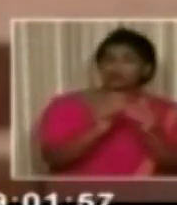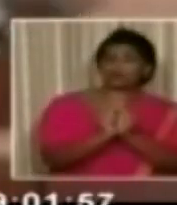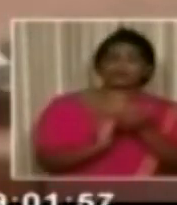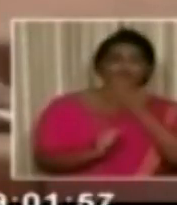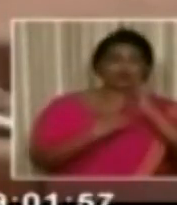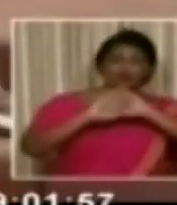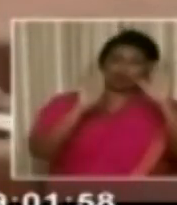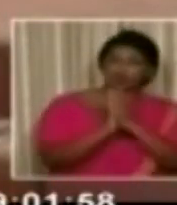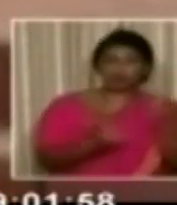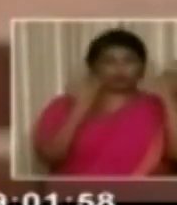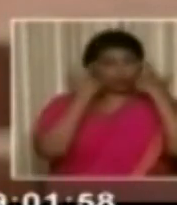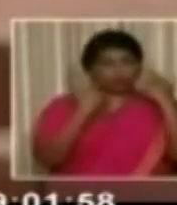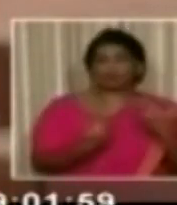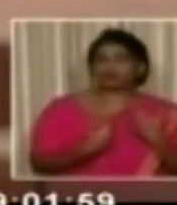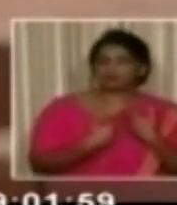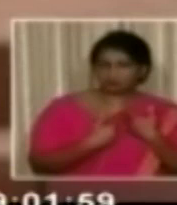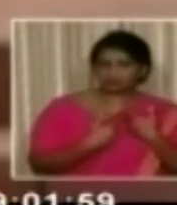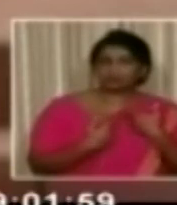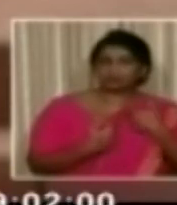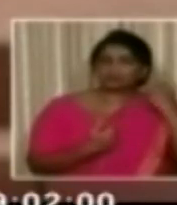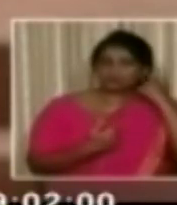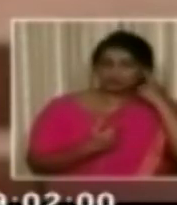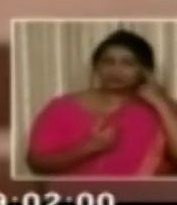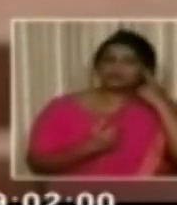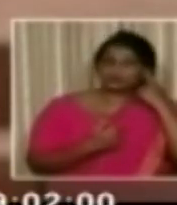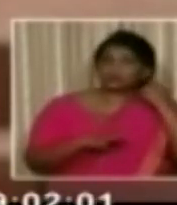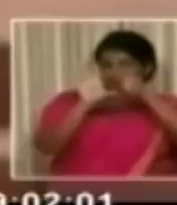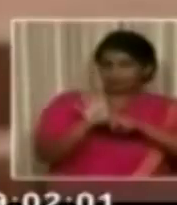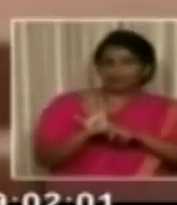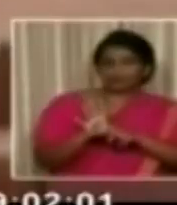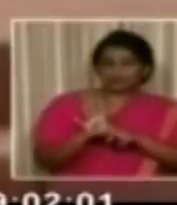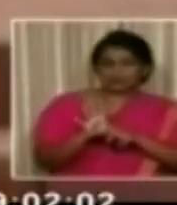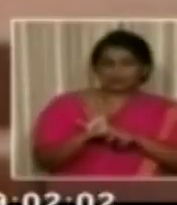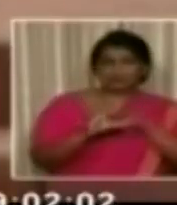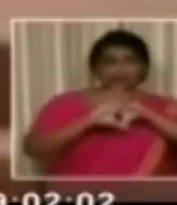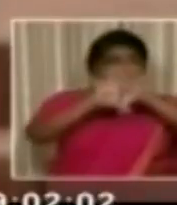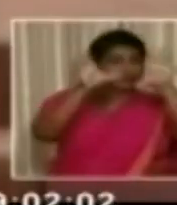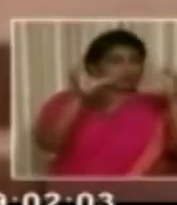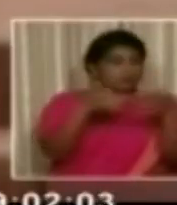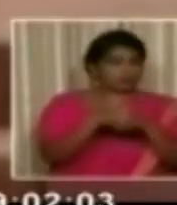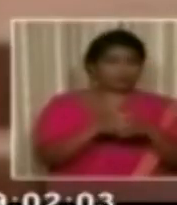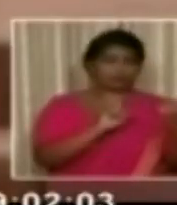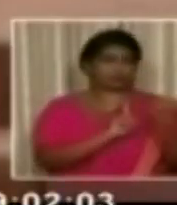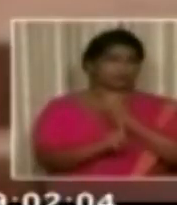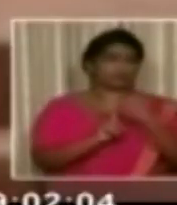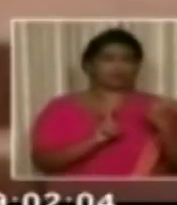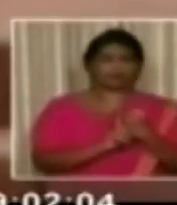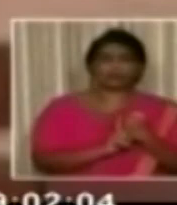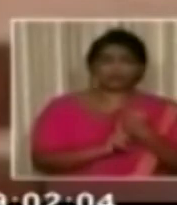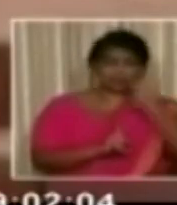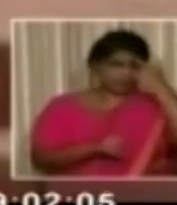மே சியலு தேவல் தன்னவ கிய நமுத் ஒபதுமா அபி தன்னோ பூன்மலாசனே வாடுனாம ரொத்தக் ஹட்டியட எகட பலபயம் கண்ணோட